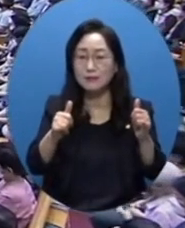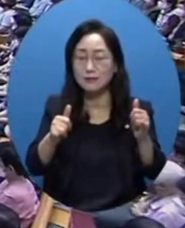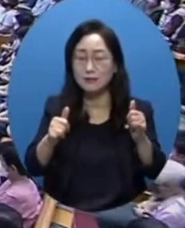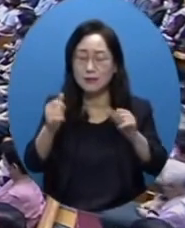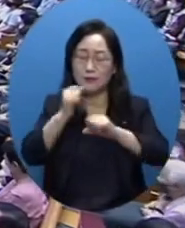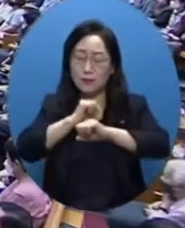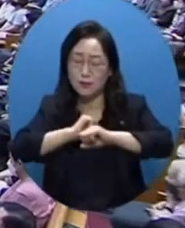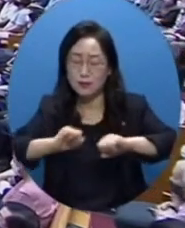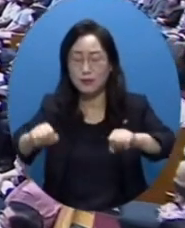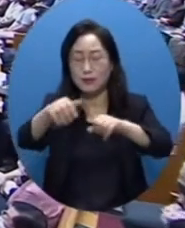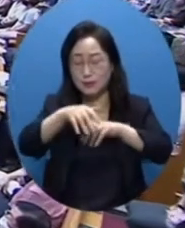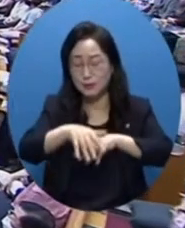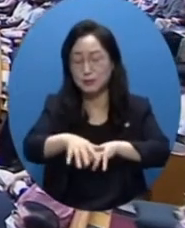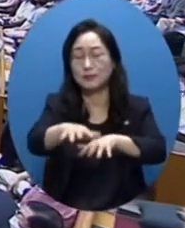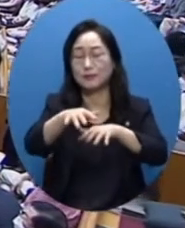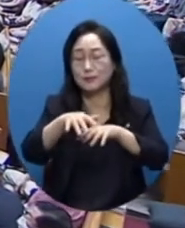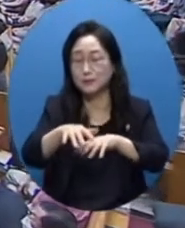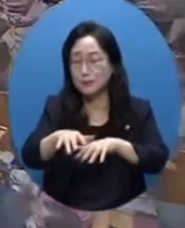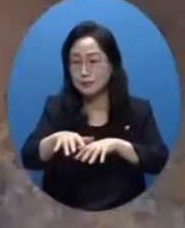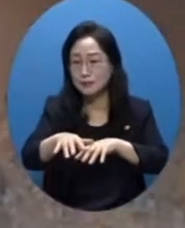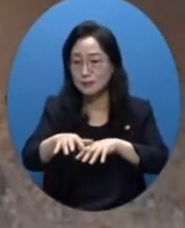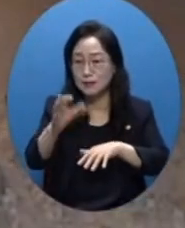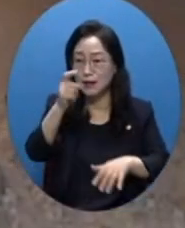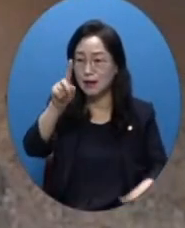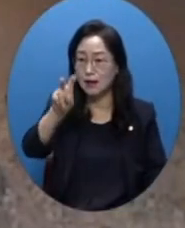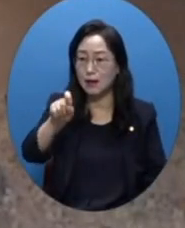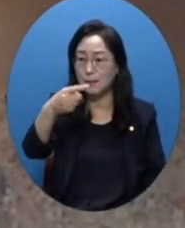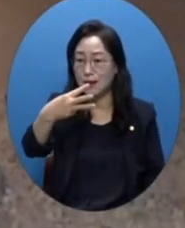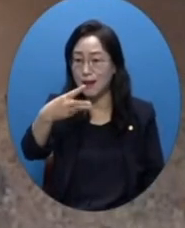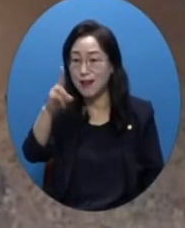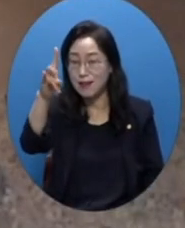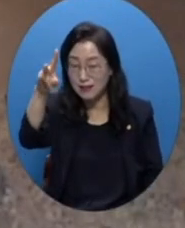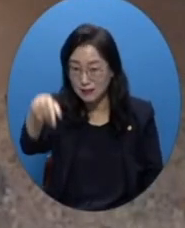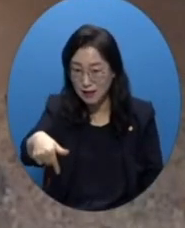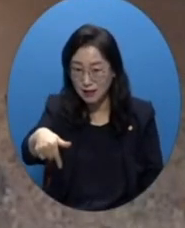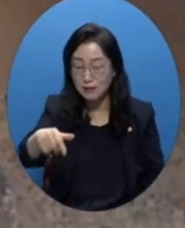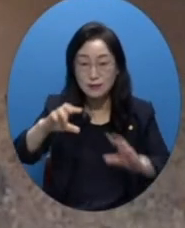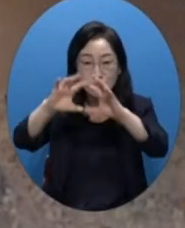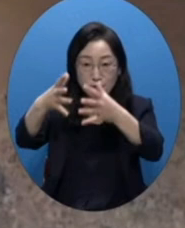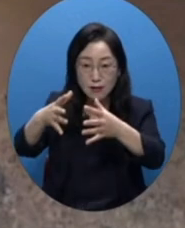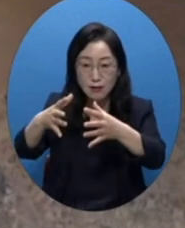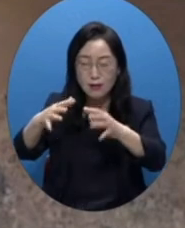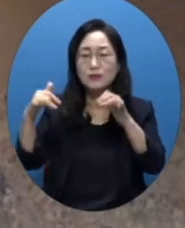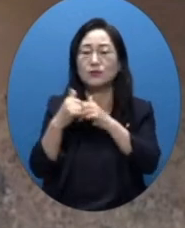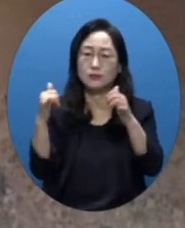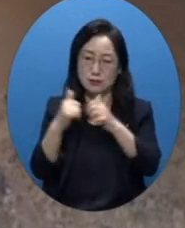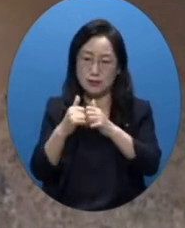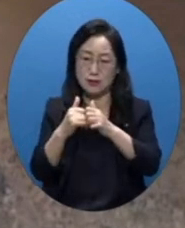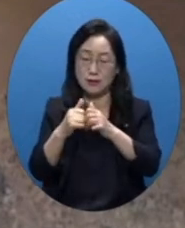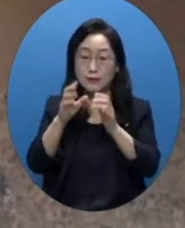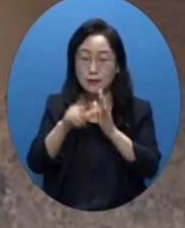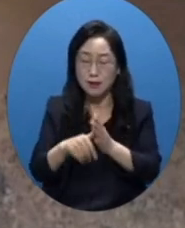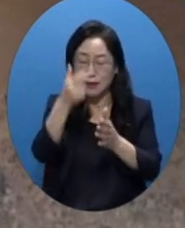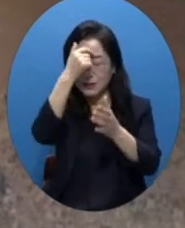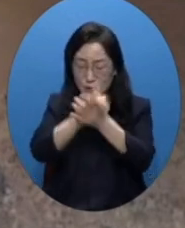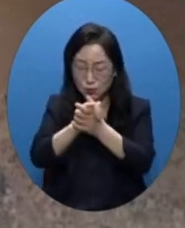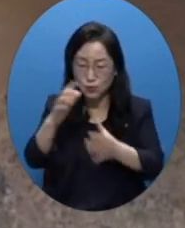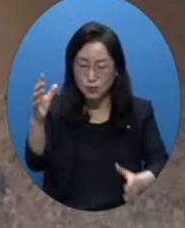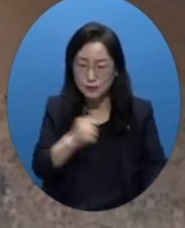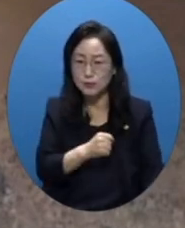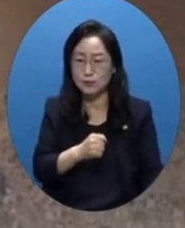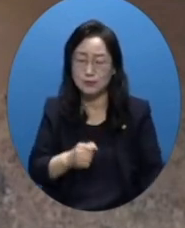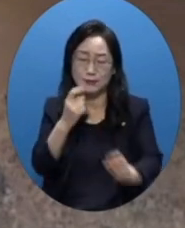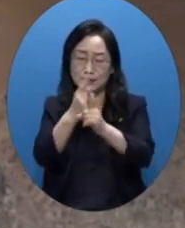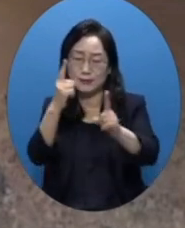광야를 가다가 아말렉과의 전쟁이 일어나게 되었는데 기도로 승리한 놀라운 이야기를